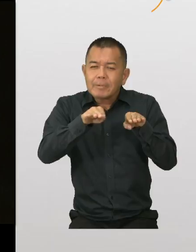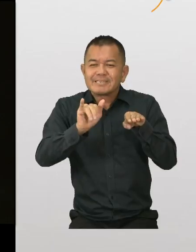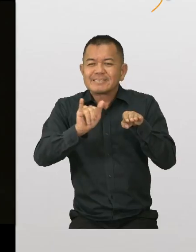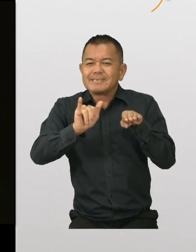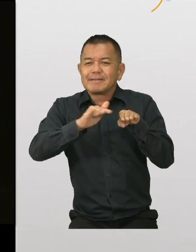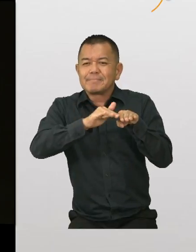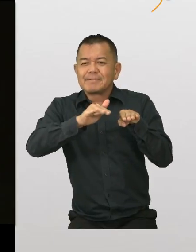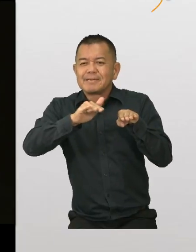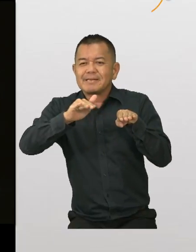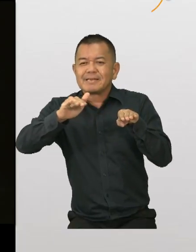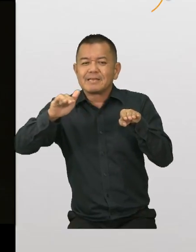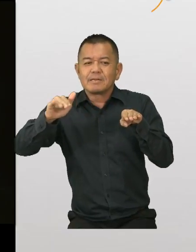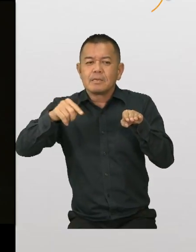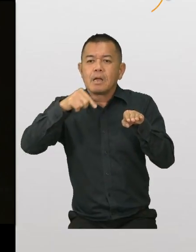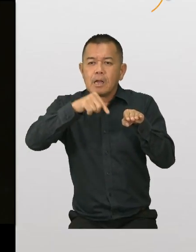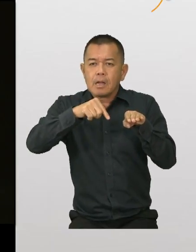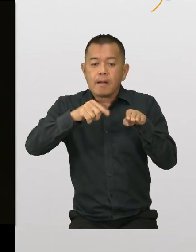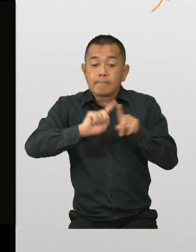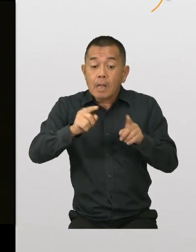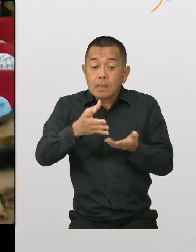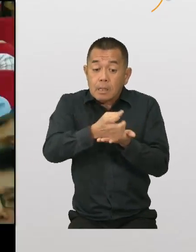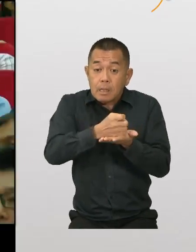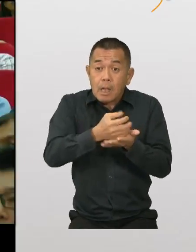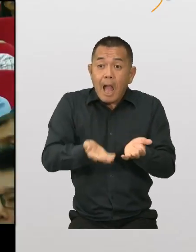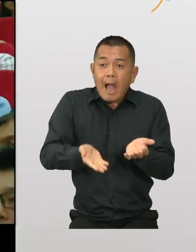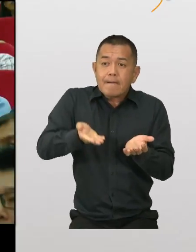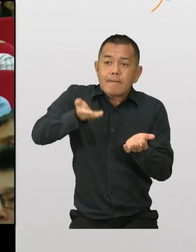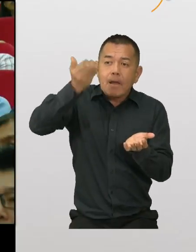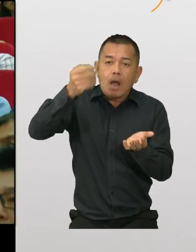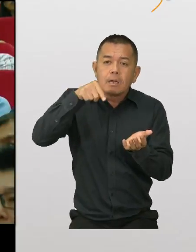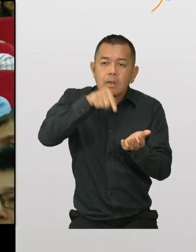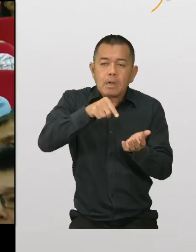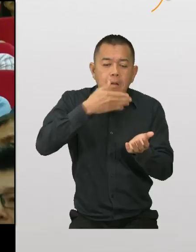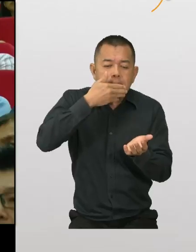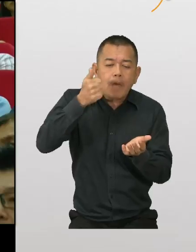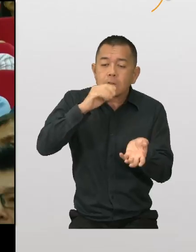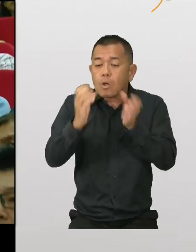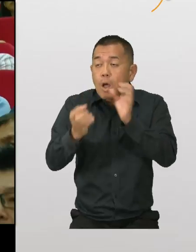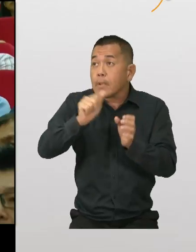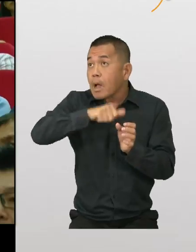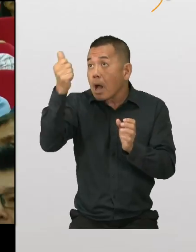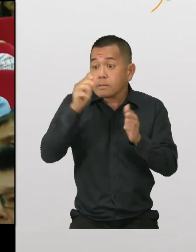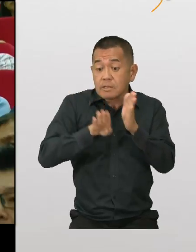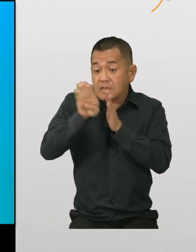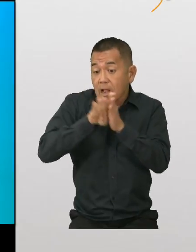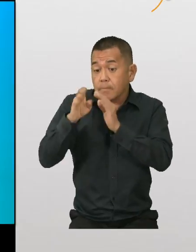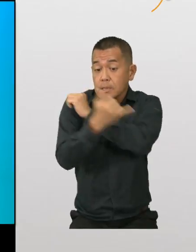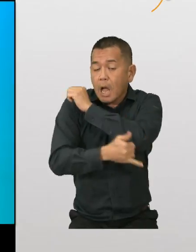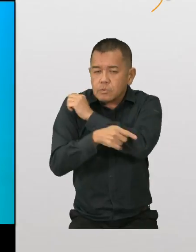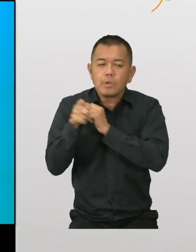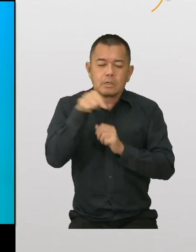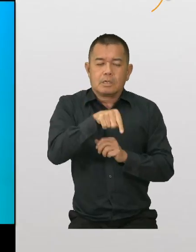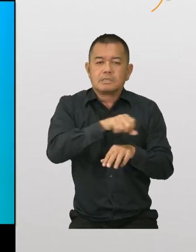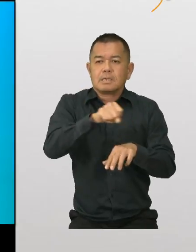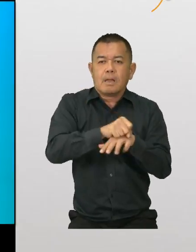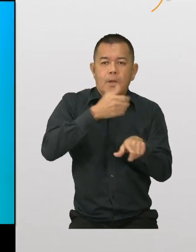up. 情况比很多 We 发 have 达 done 国家 better 来 than 得好 most or many developed 不过我 countries. 明白， However, I know